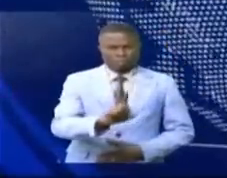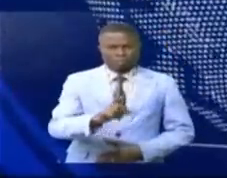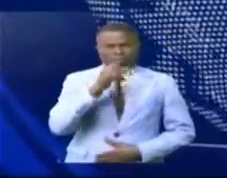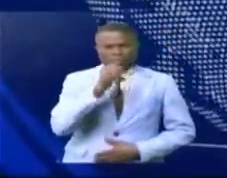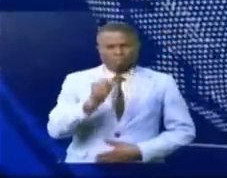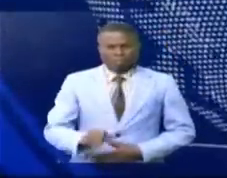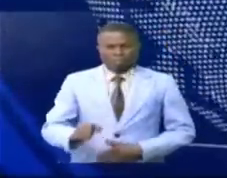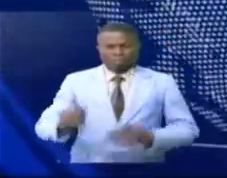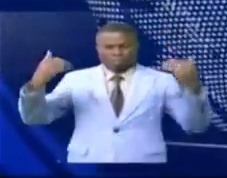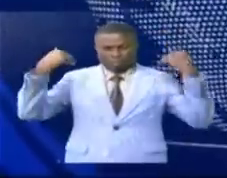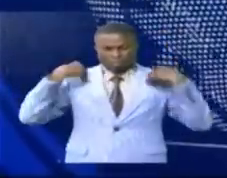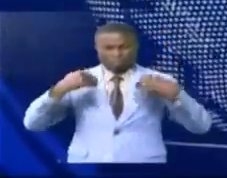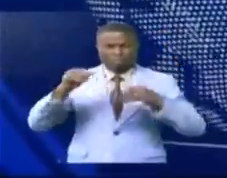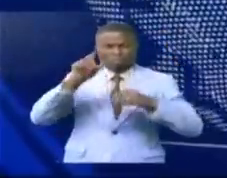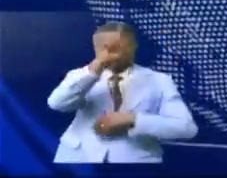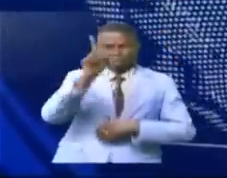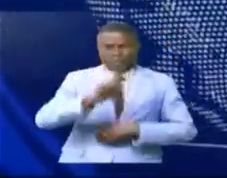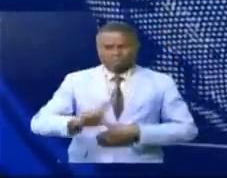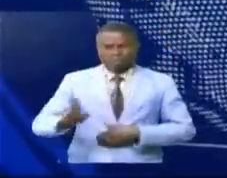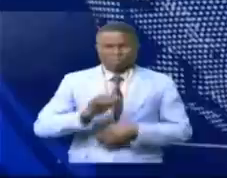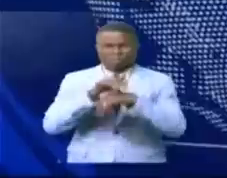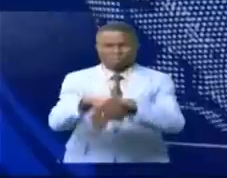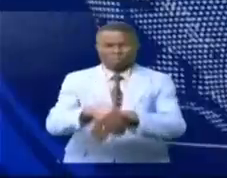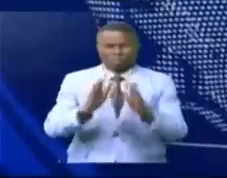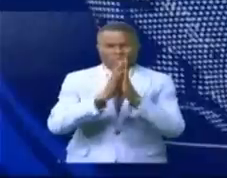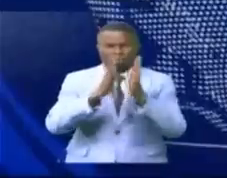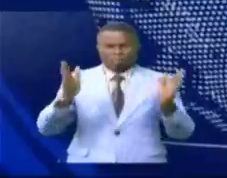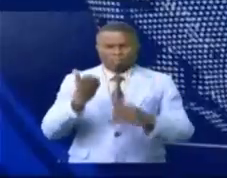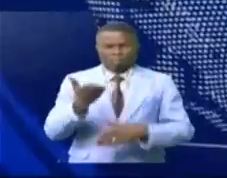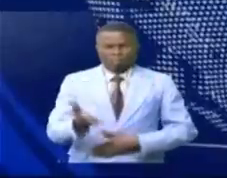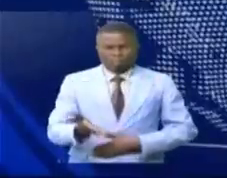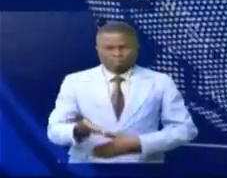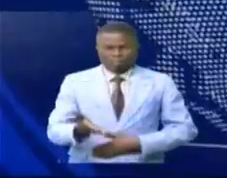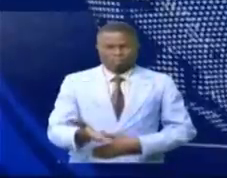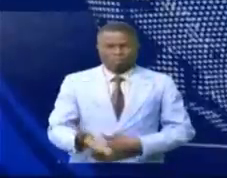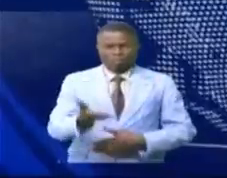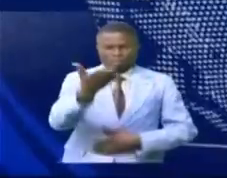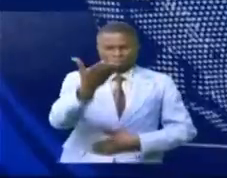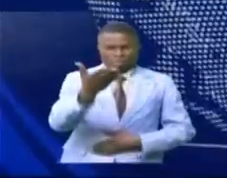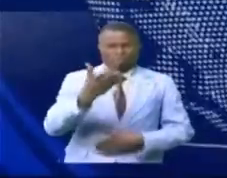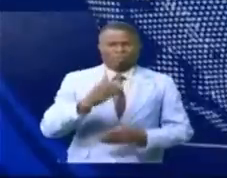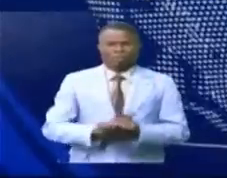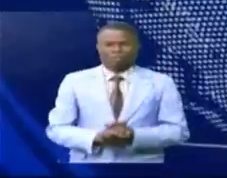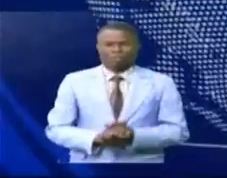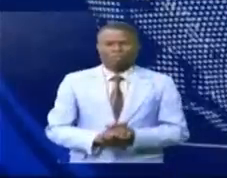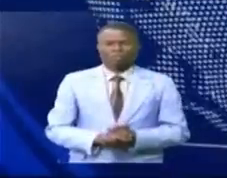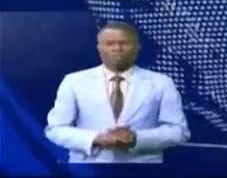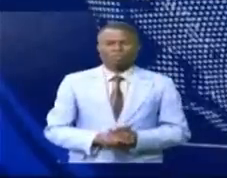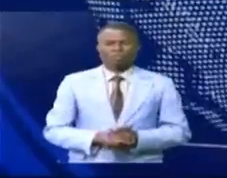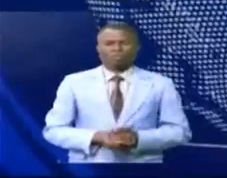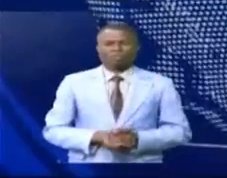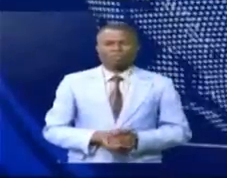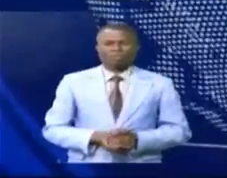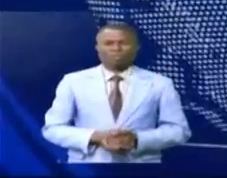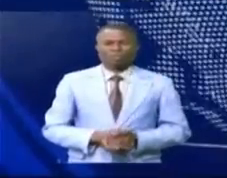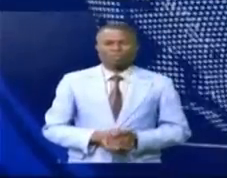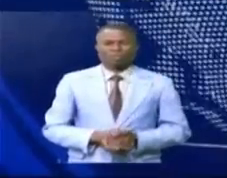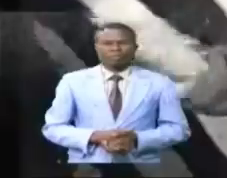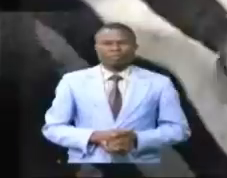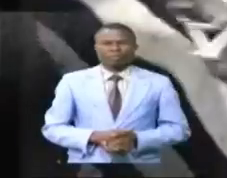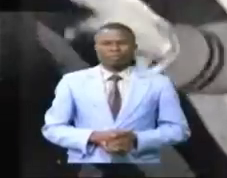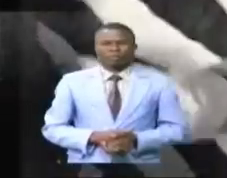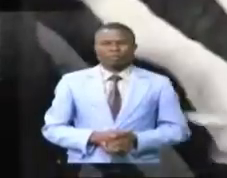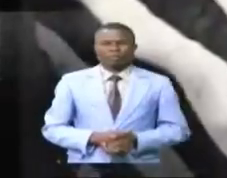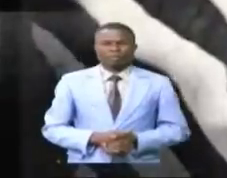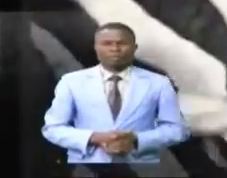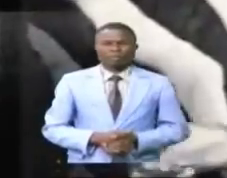anciens dignitaires d'Isaïr ont pris part à cette célébration eucharistique. Les détails avec Blandine Nzovo. Oui,